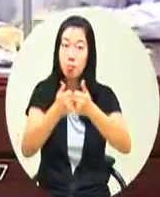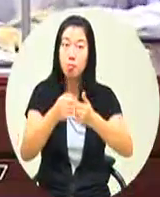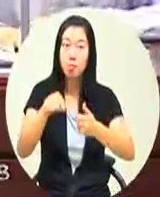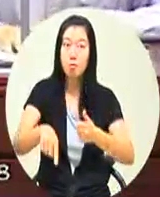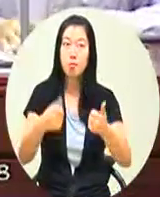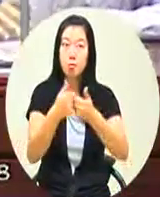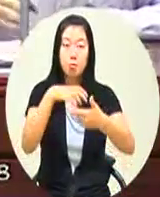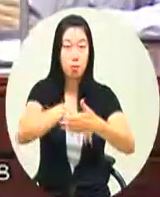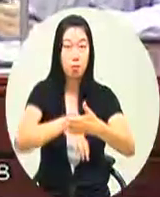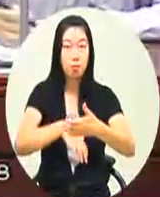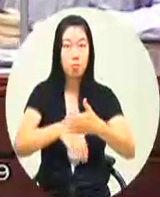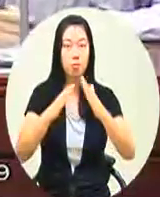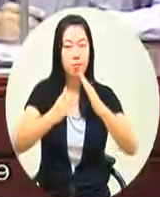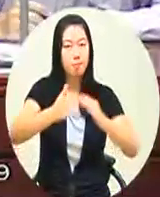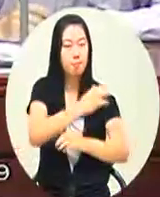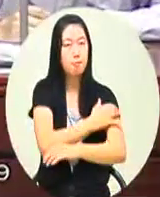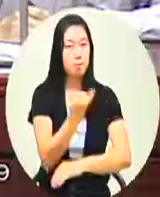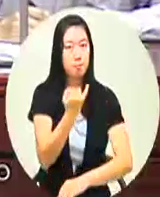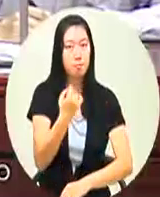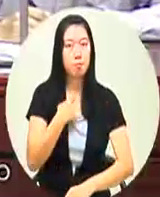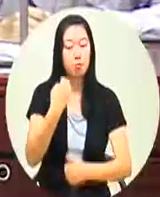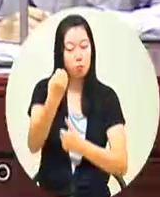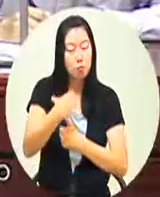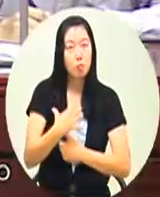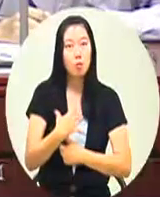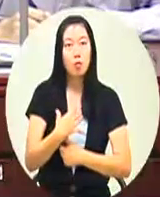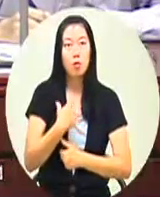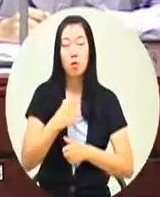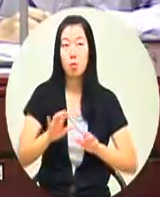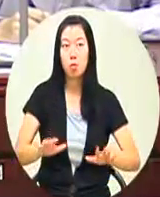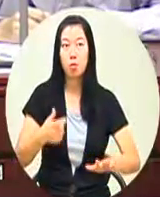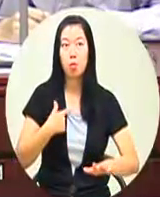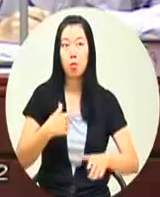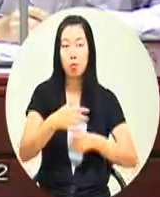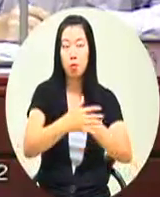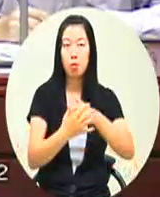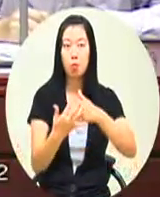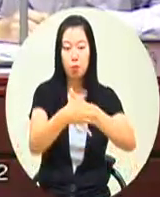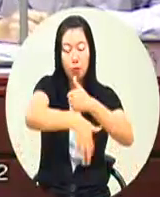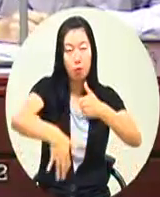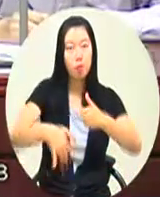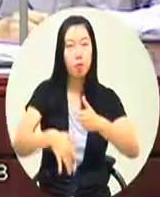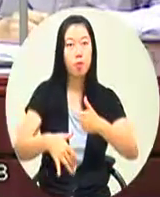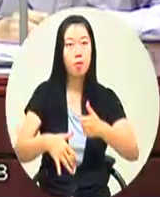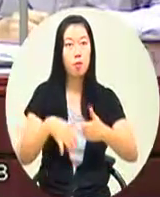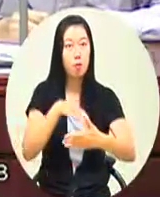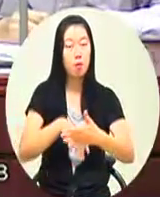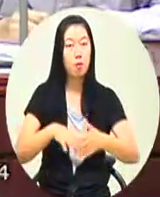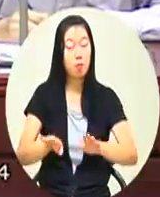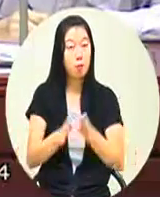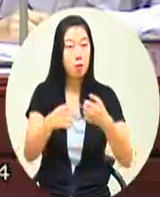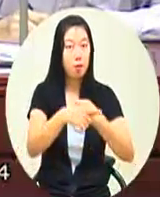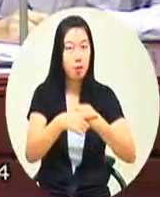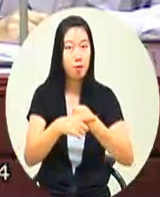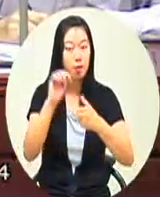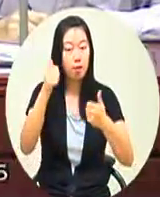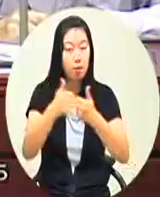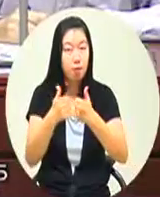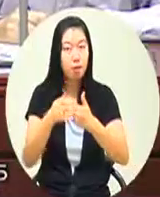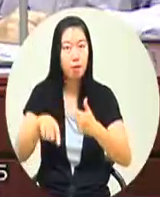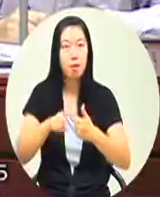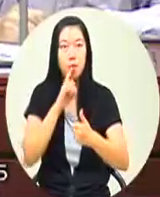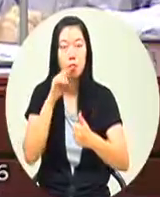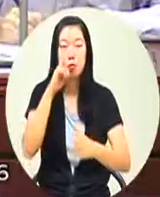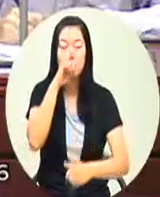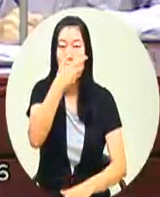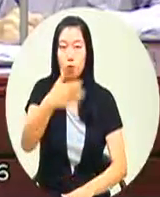议会市长那个有交代过后，我们在局里面就开始研议这一个那个污水下水道费